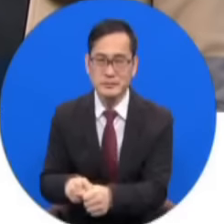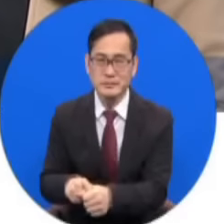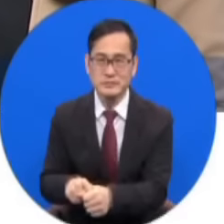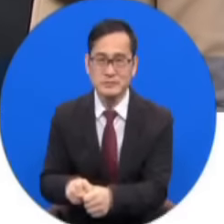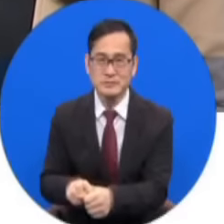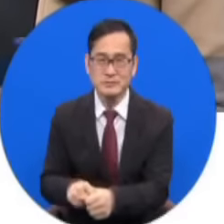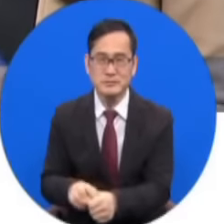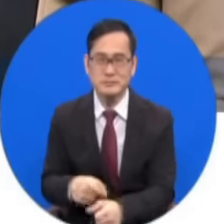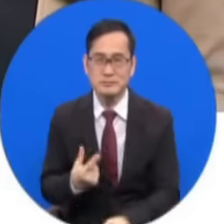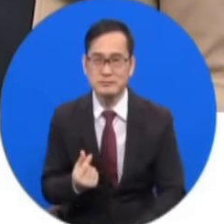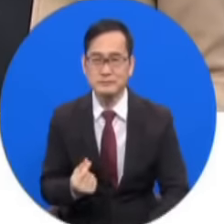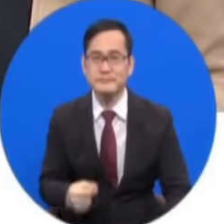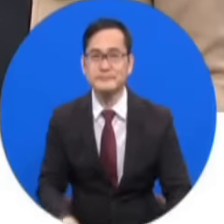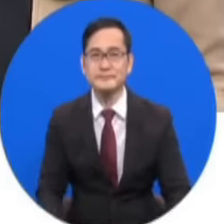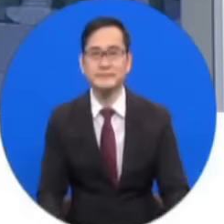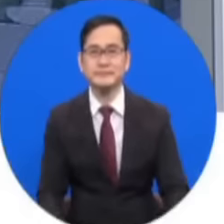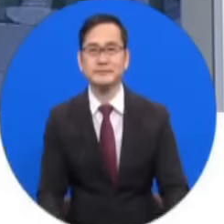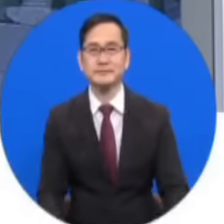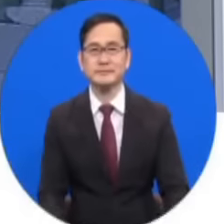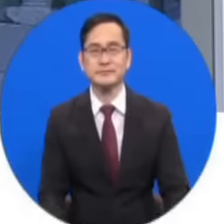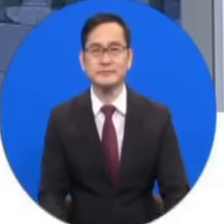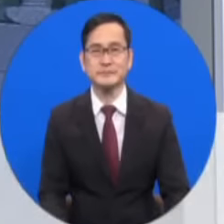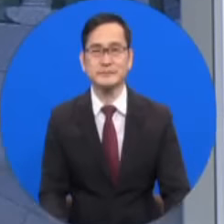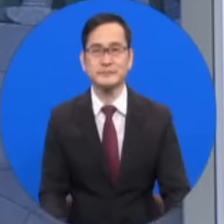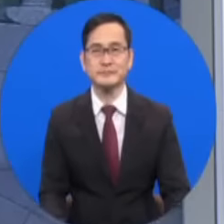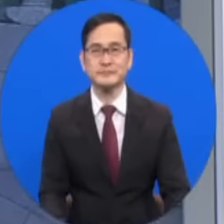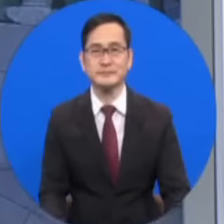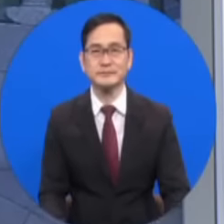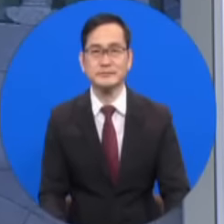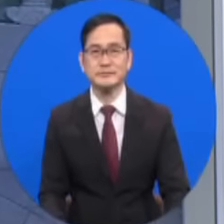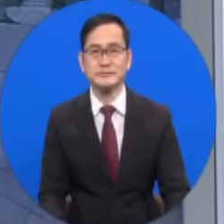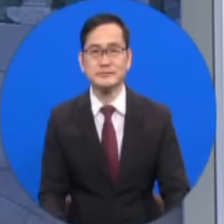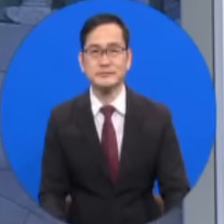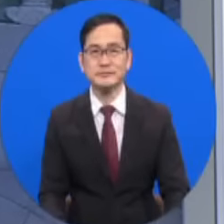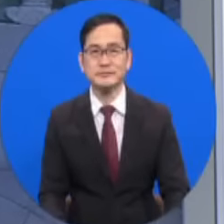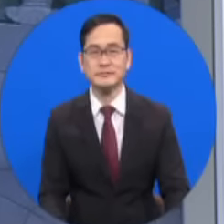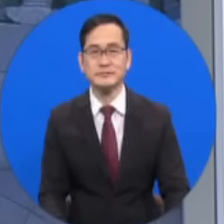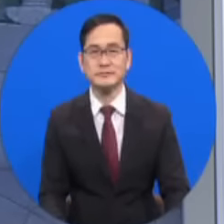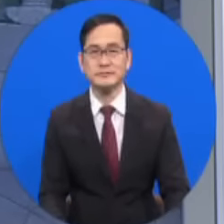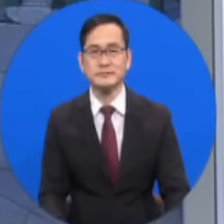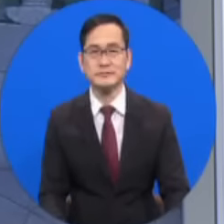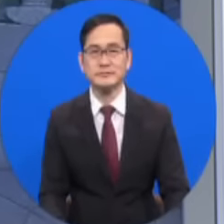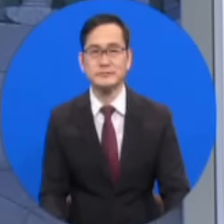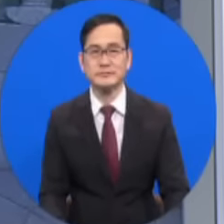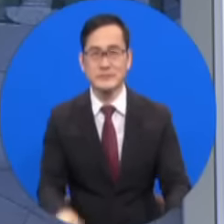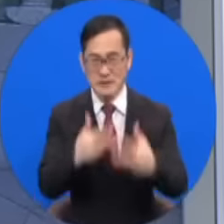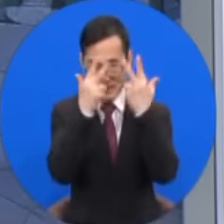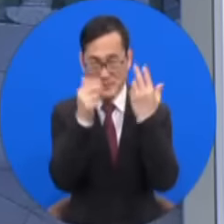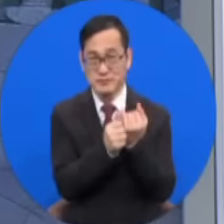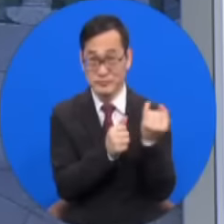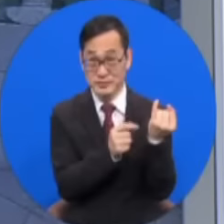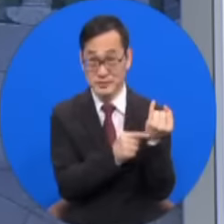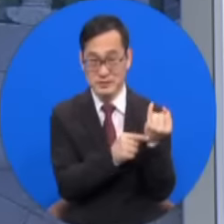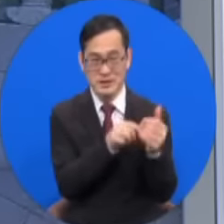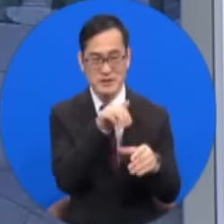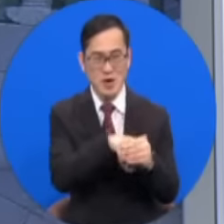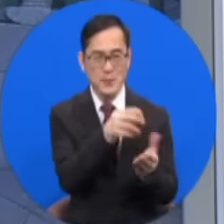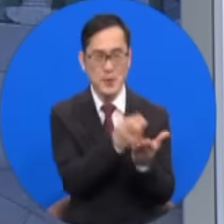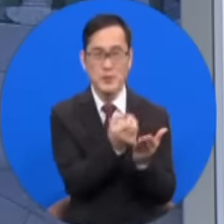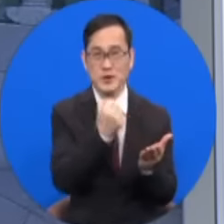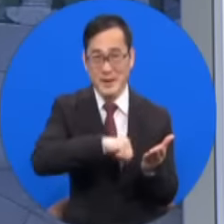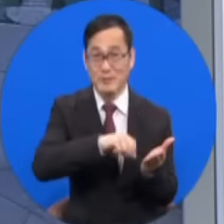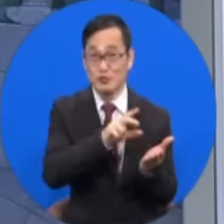이렇게 보입니다 정치 공세에 불과하다라는 반박도 전해드리고 있습니다 중요한 건 김혜경 씨와 관련된 공직선거법 위반 의혹에 대한